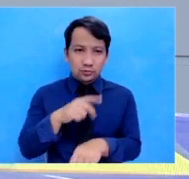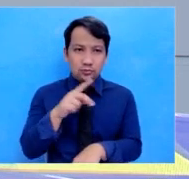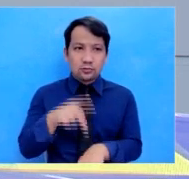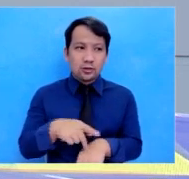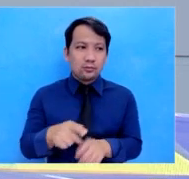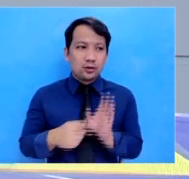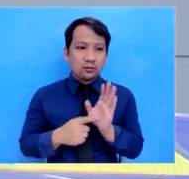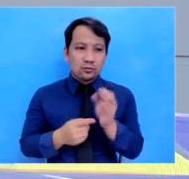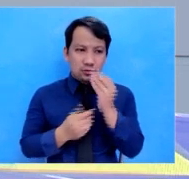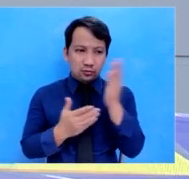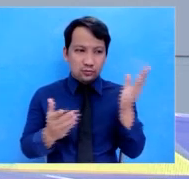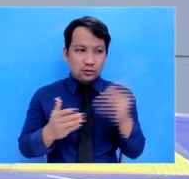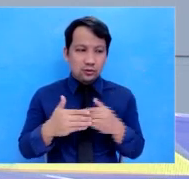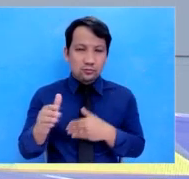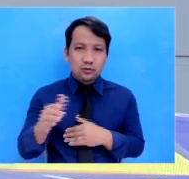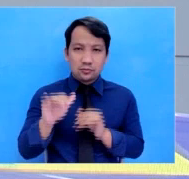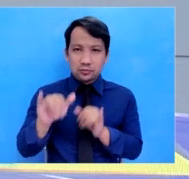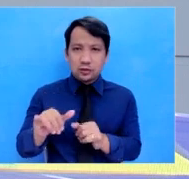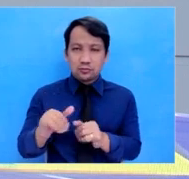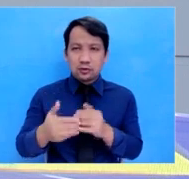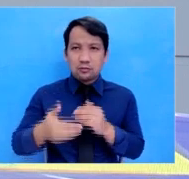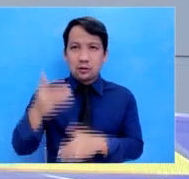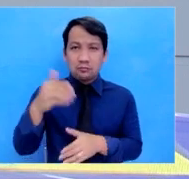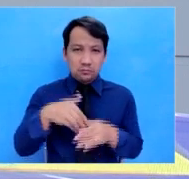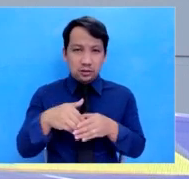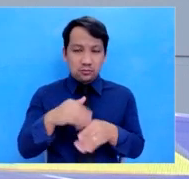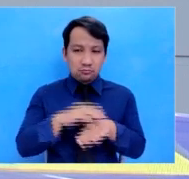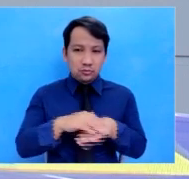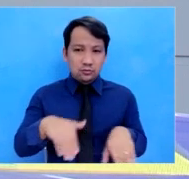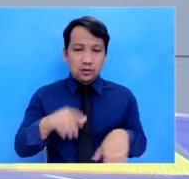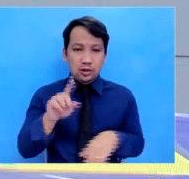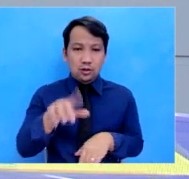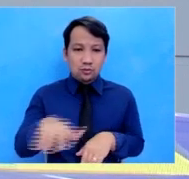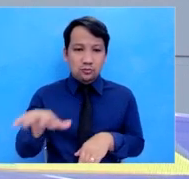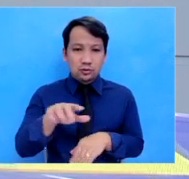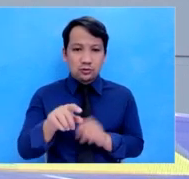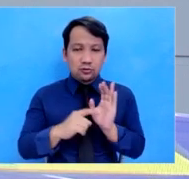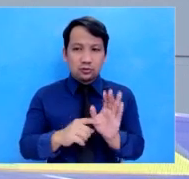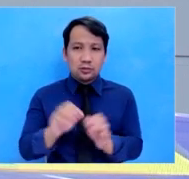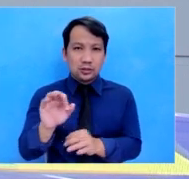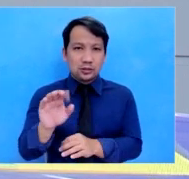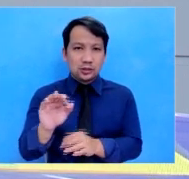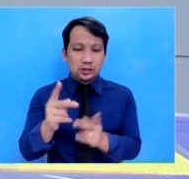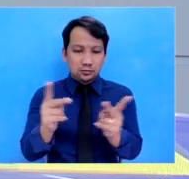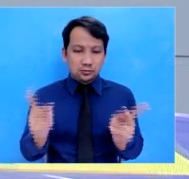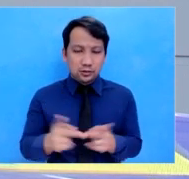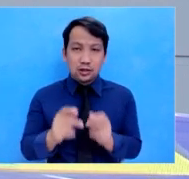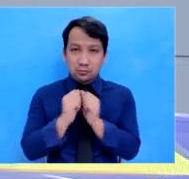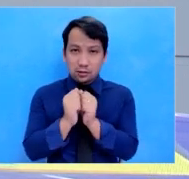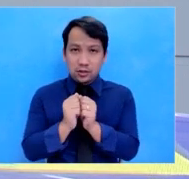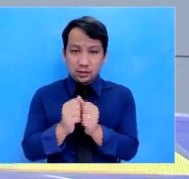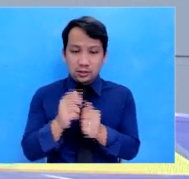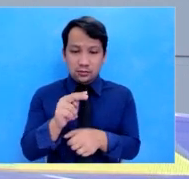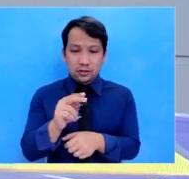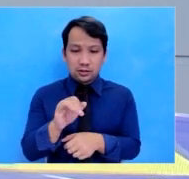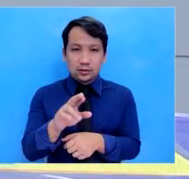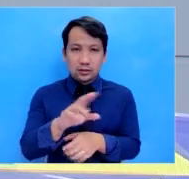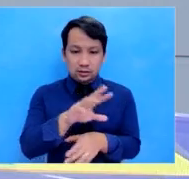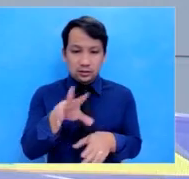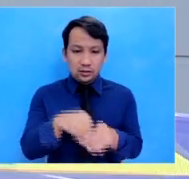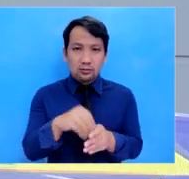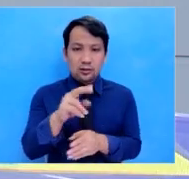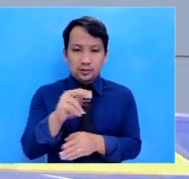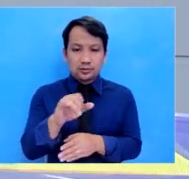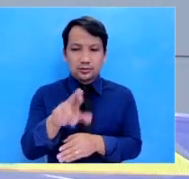kabila niyan, mananatili sa pinakamaluwag na Alert Level 1 ang 19 na lugar kabilang na ang Metro Manila. Nasa